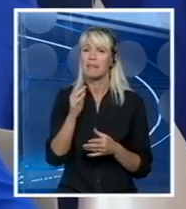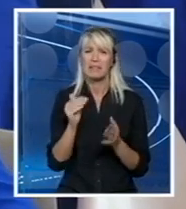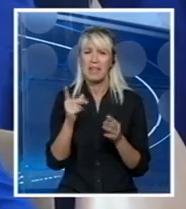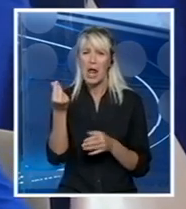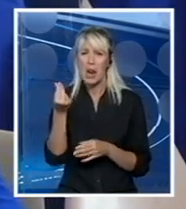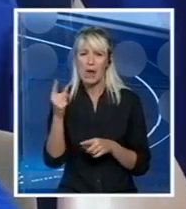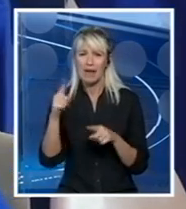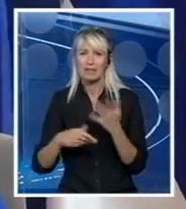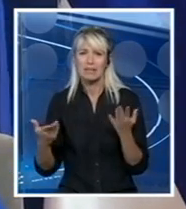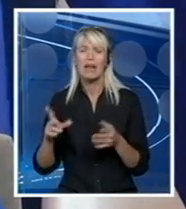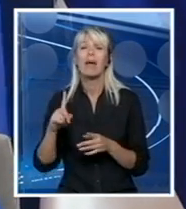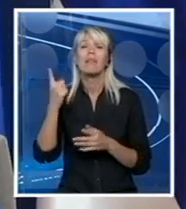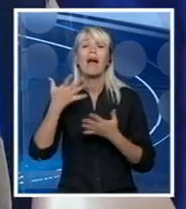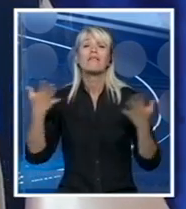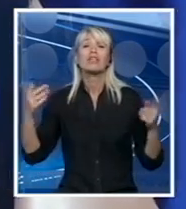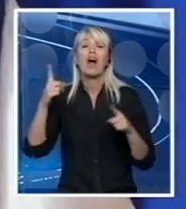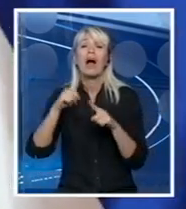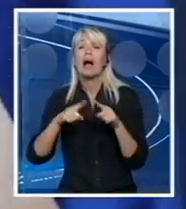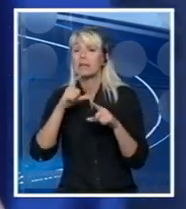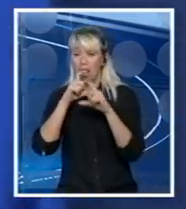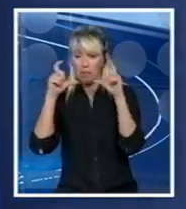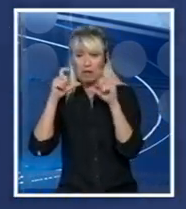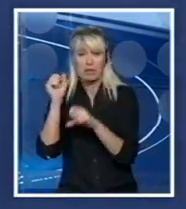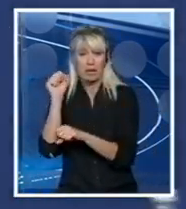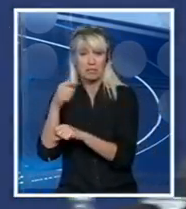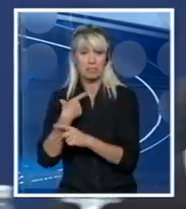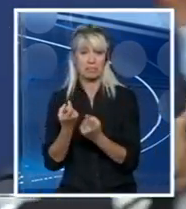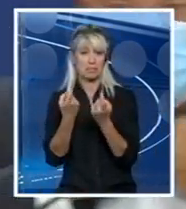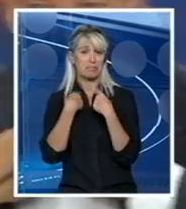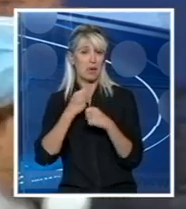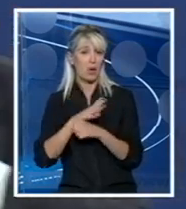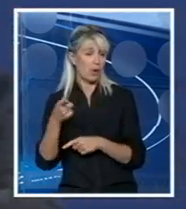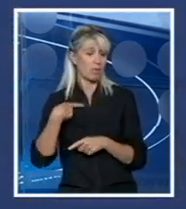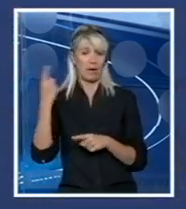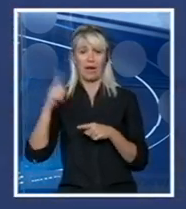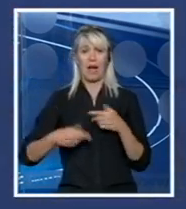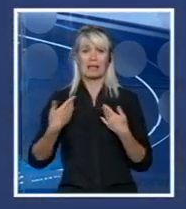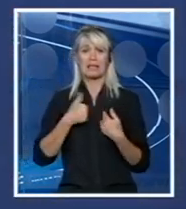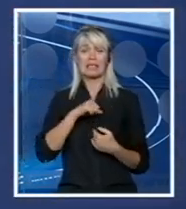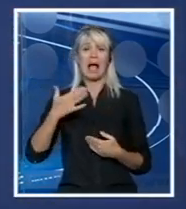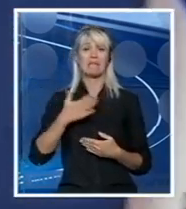Ne, mora da se kontroliše, tu ne, mora da se nađe način, nema tu opravdanja.